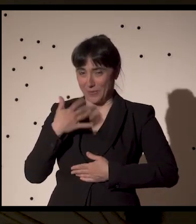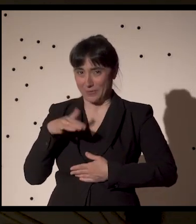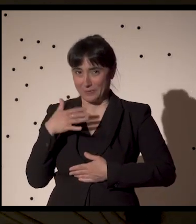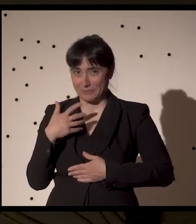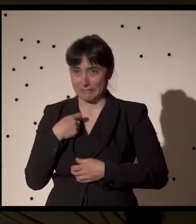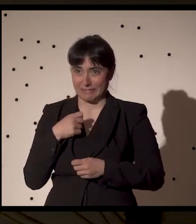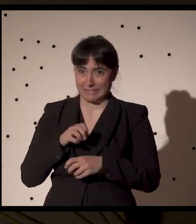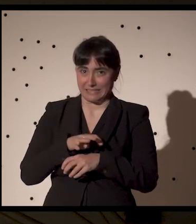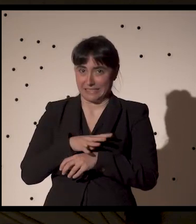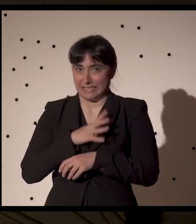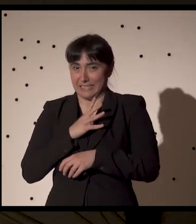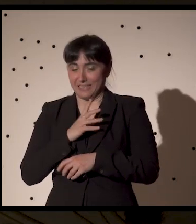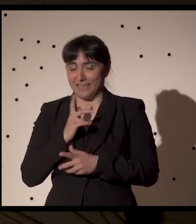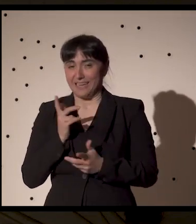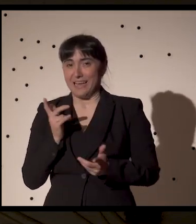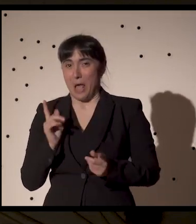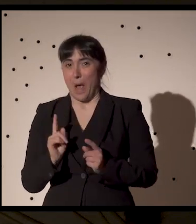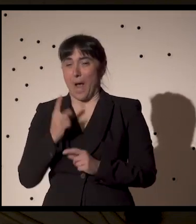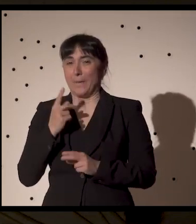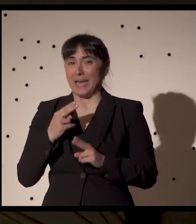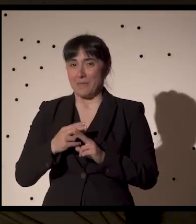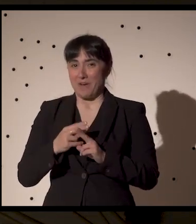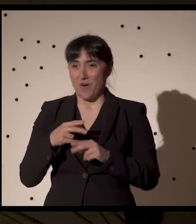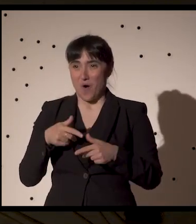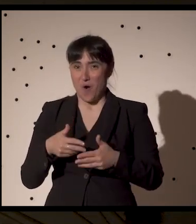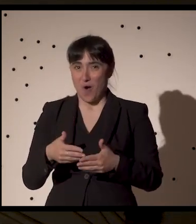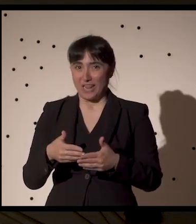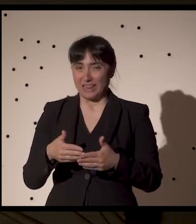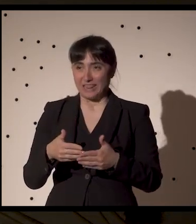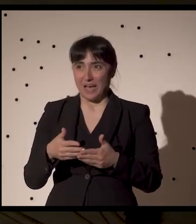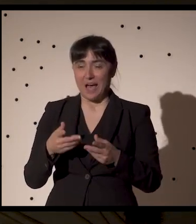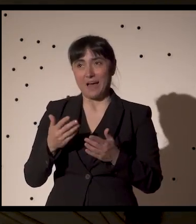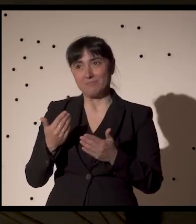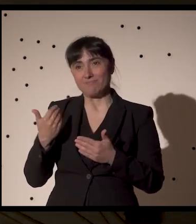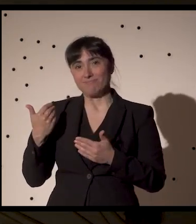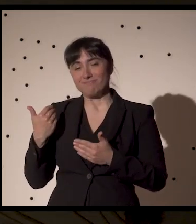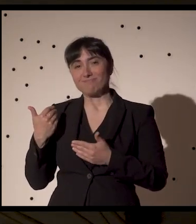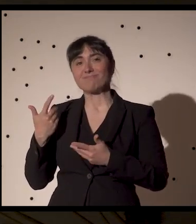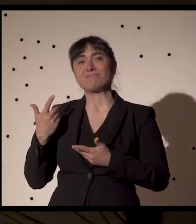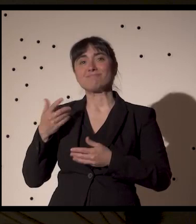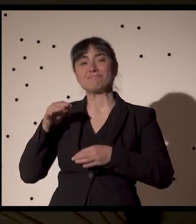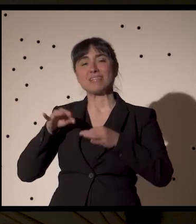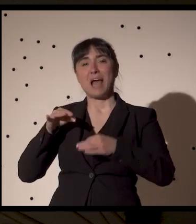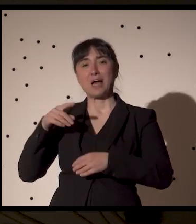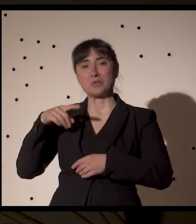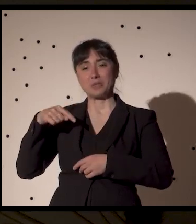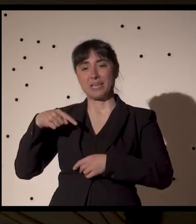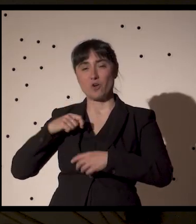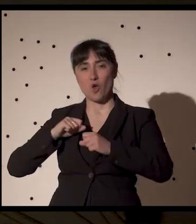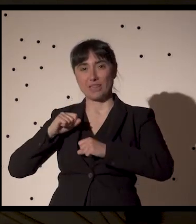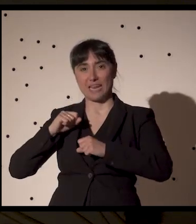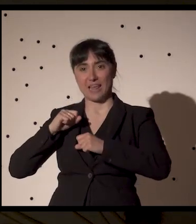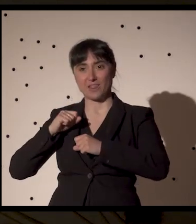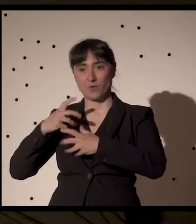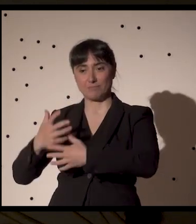per la prima volta da quando ho preso la direzione del Piccolo Teatro di Milano ha preso ho preso